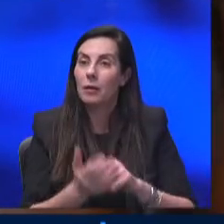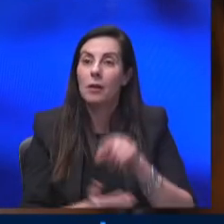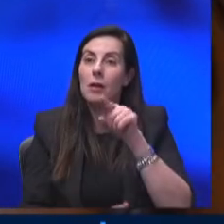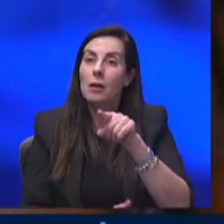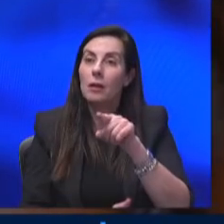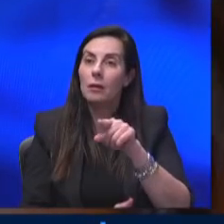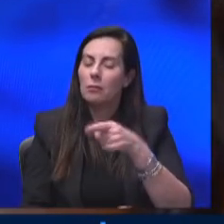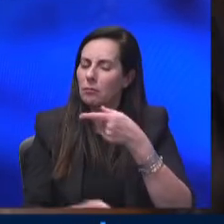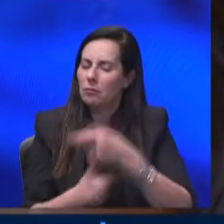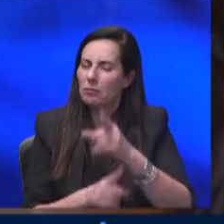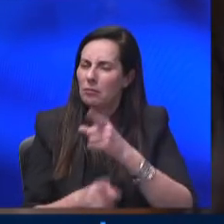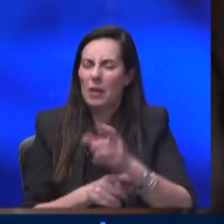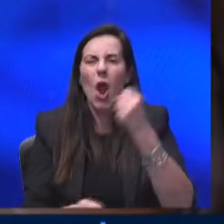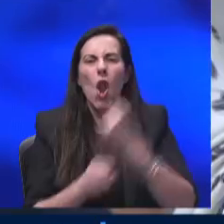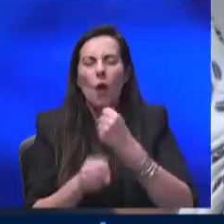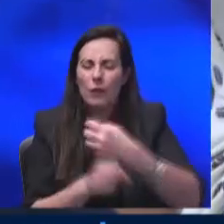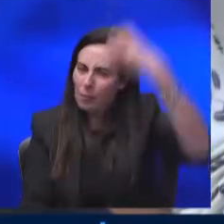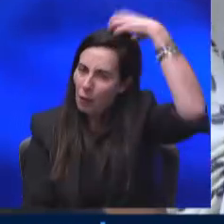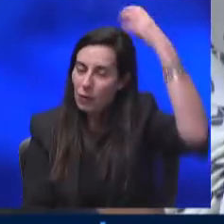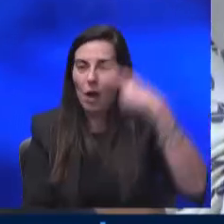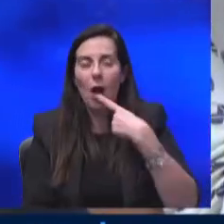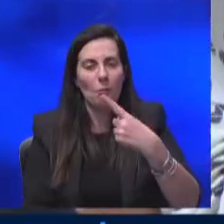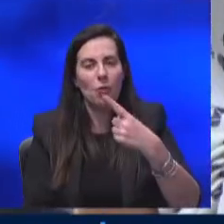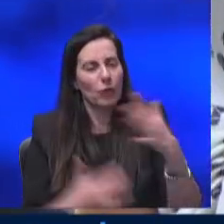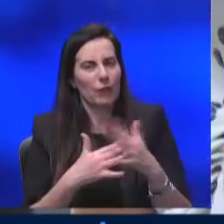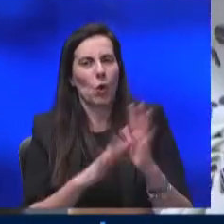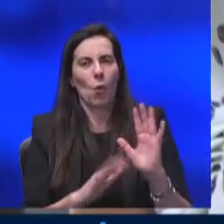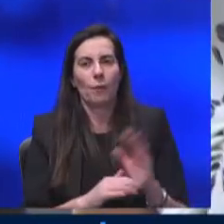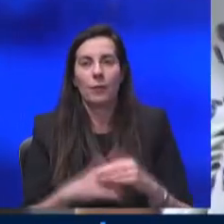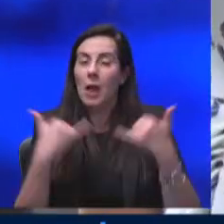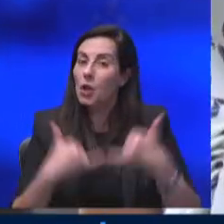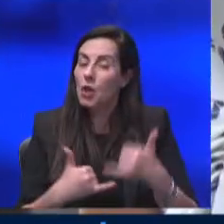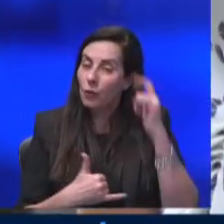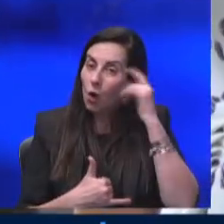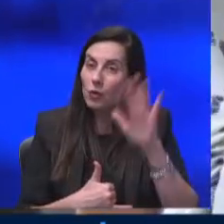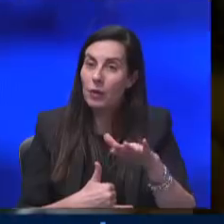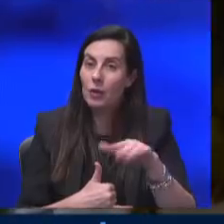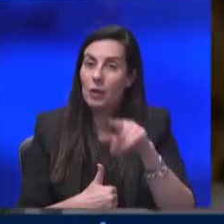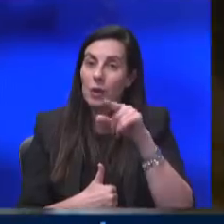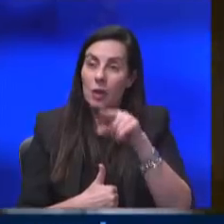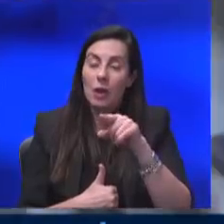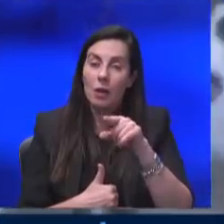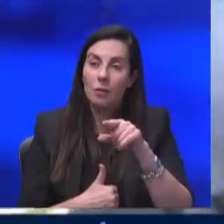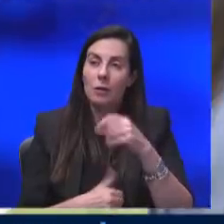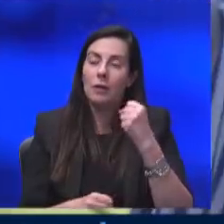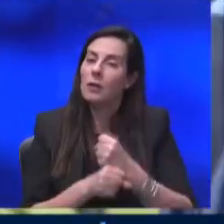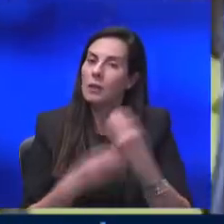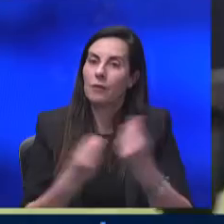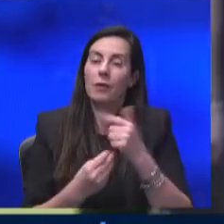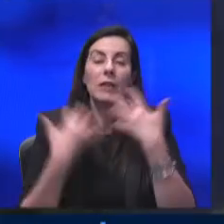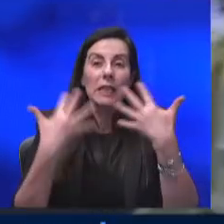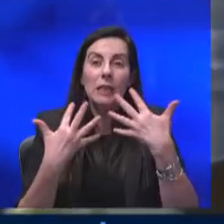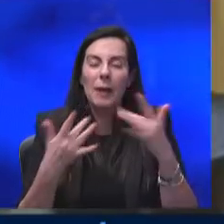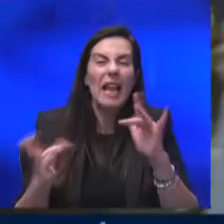המלוכה והארמון הודיע כי יפתח בבדיקה. כעת חוששים שם שמייגן תשתמש בנשק יום הדין ותספר על הסכסוך בינה